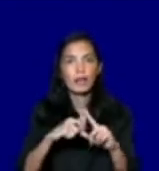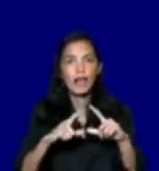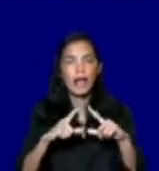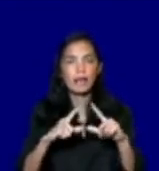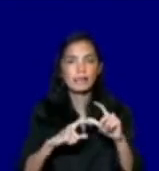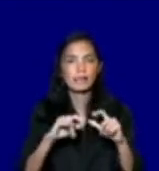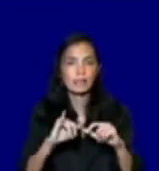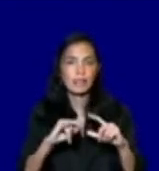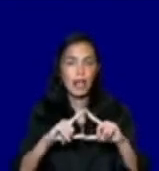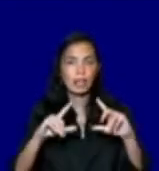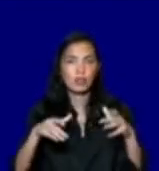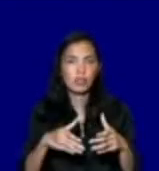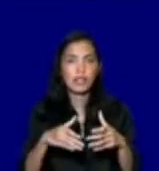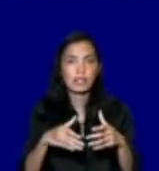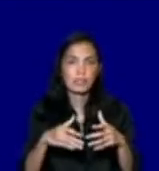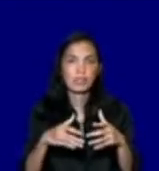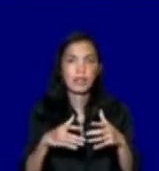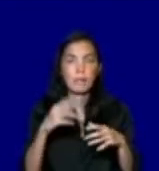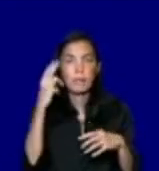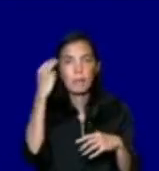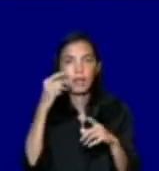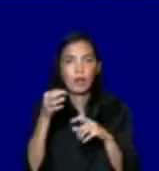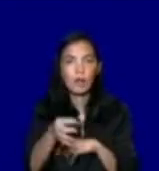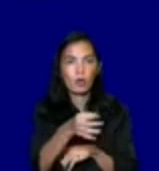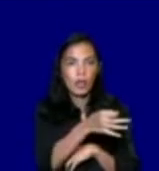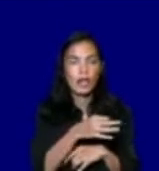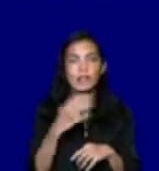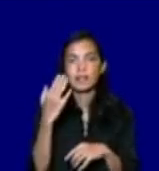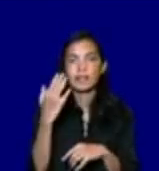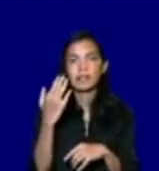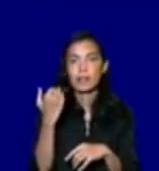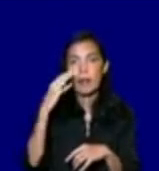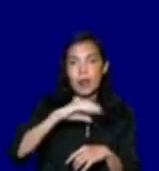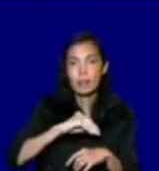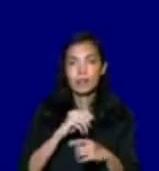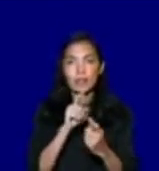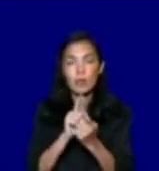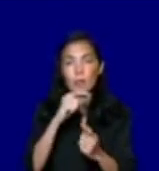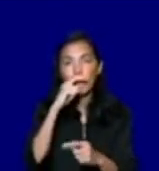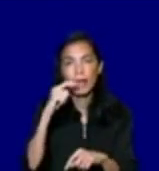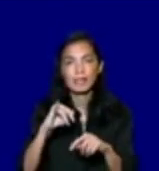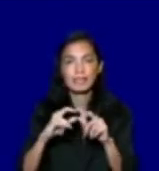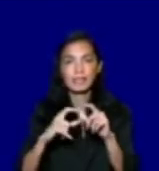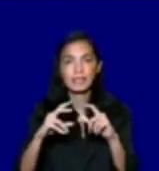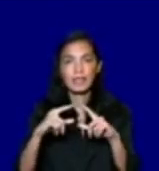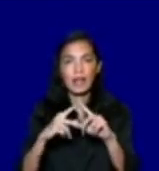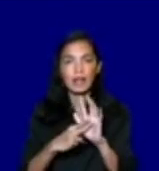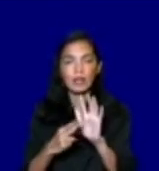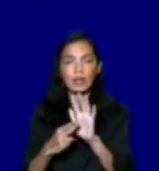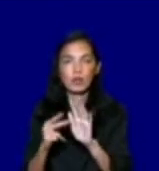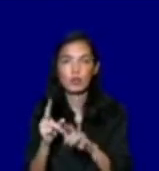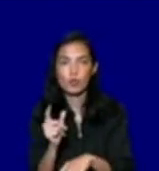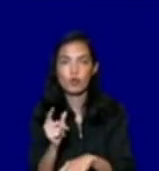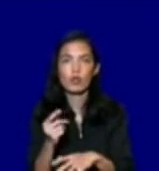dan dari malam saya bertemu dengan Pak Isran Nur Kami ingin bertemu dengan para gubernur yang ada di dalam aspektasi itu untuk menerima